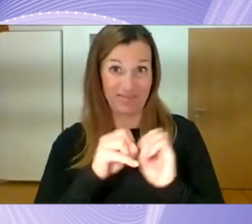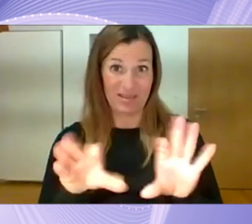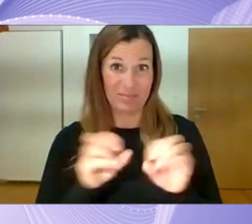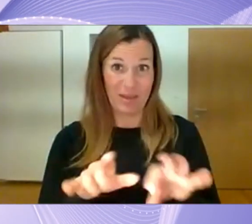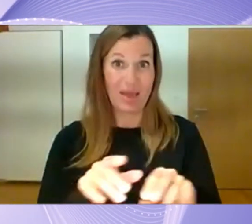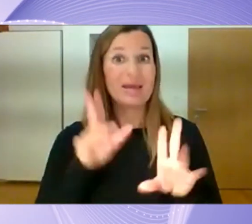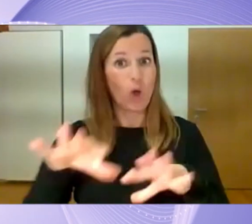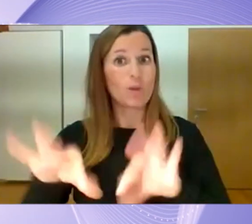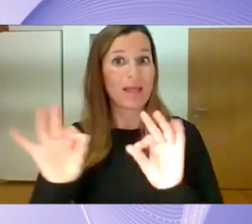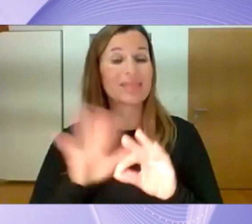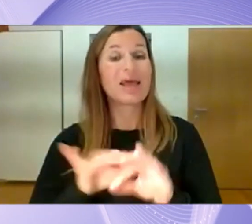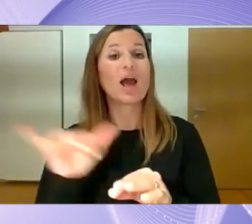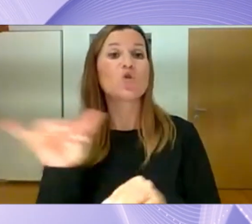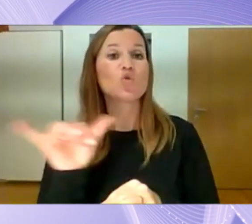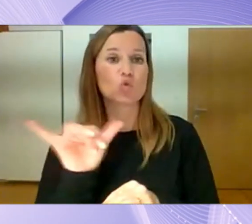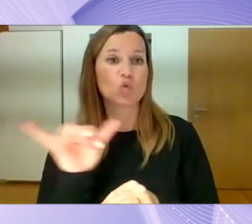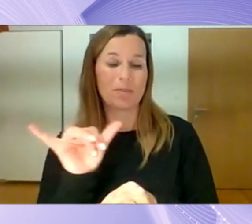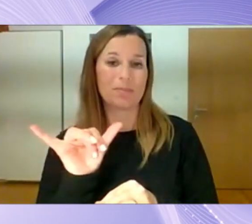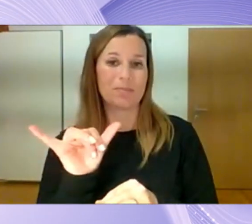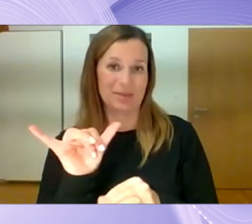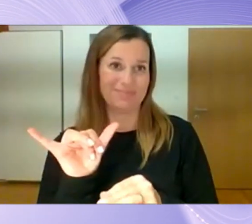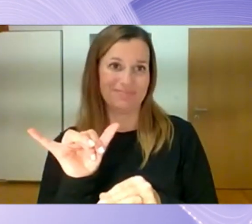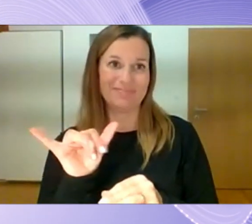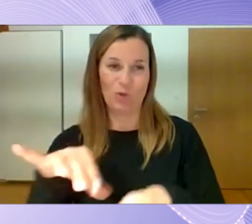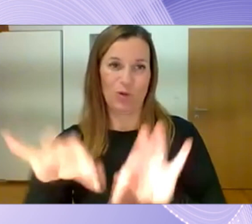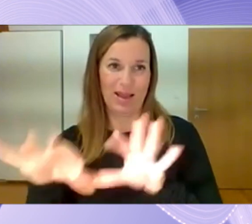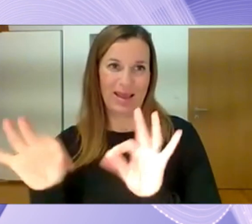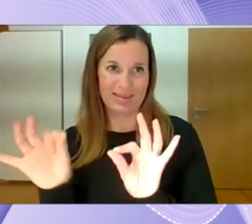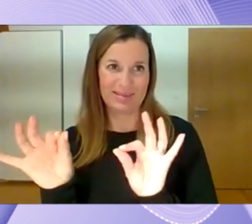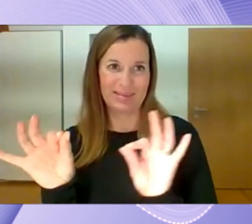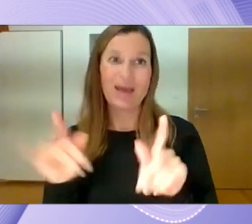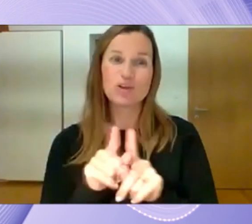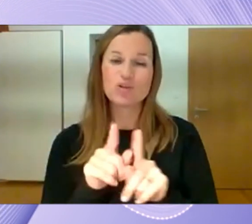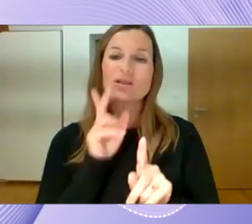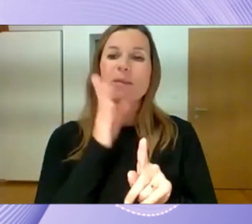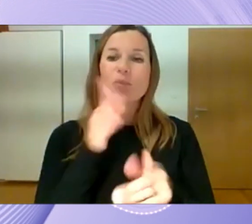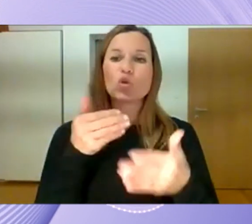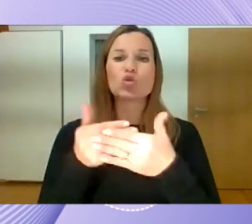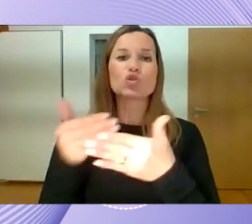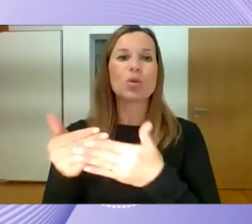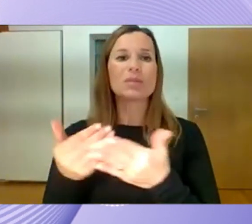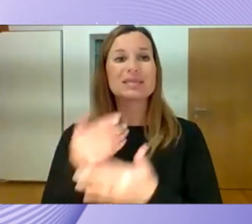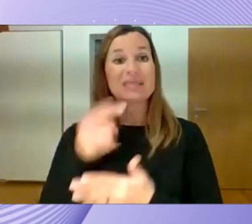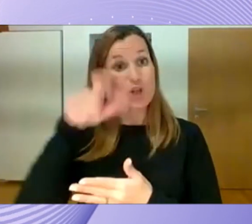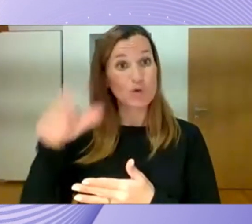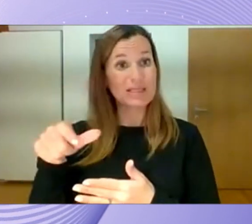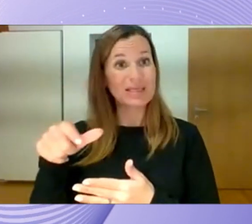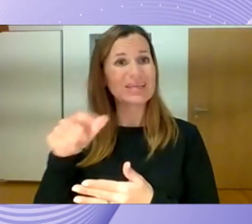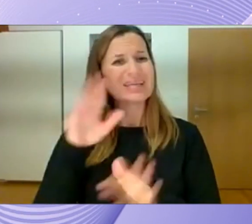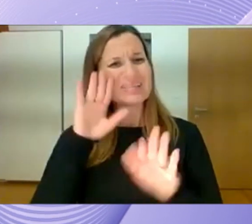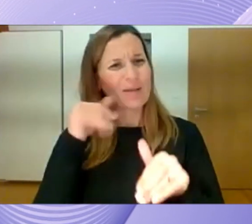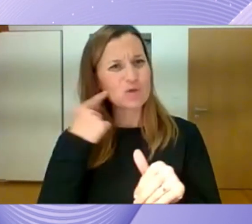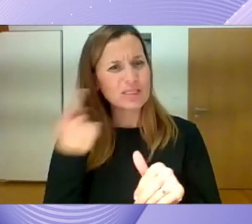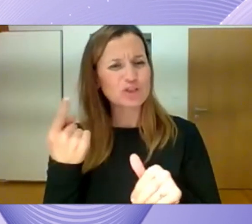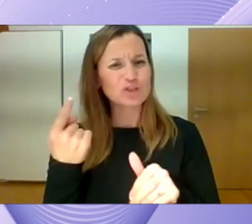in bodo za vas zdaj, ko smo razmišljali, da bodo dostopne tudi za ljudi, ki slabo slišijo ali pa ne